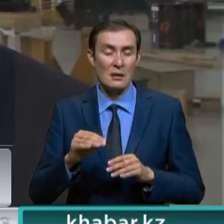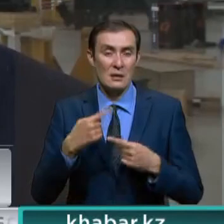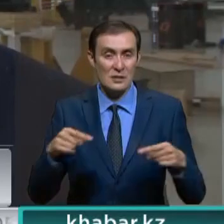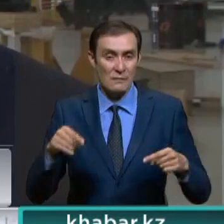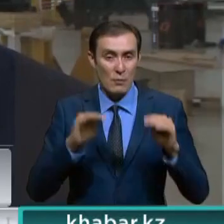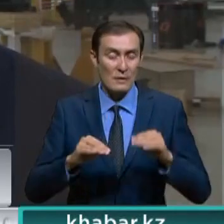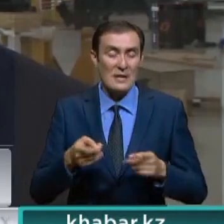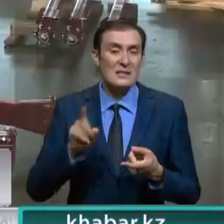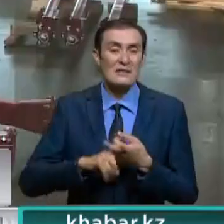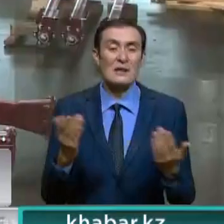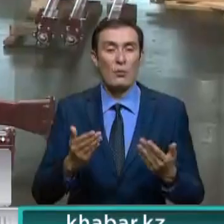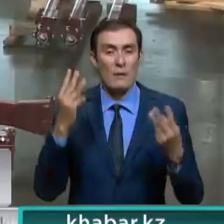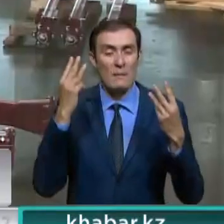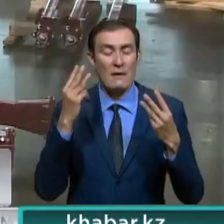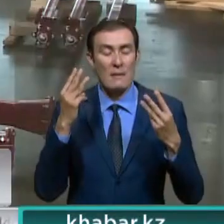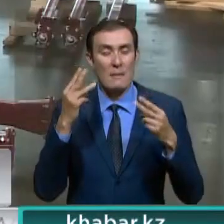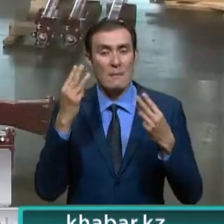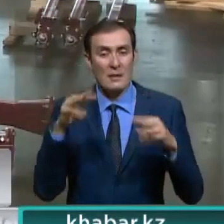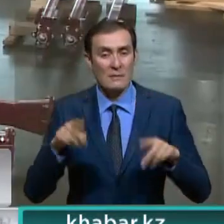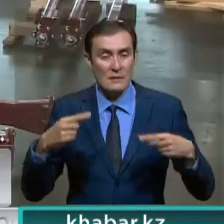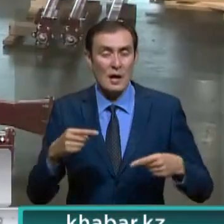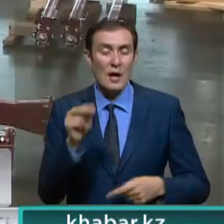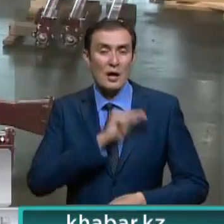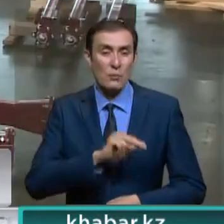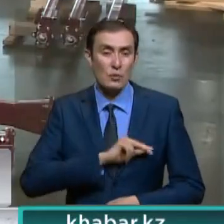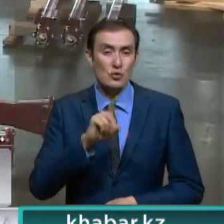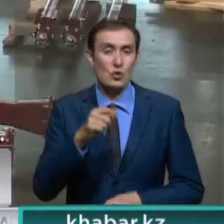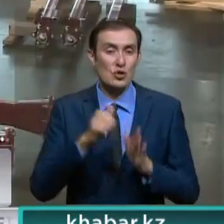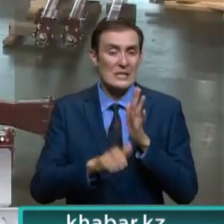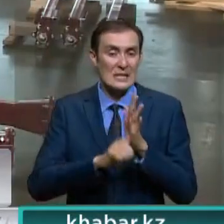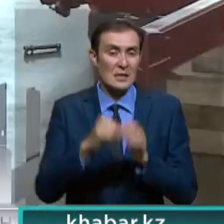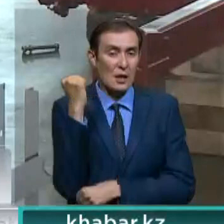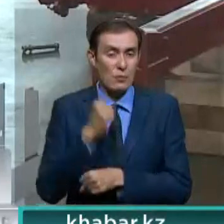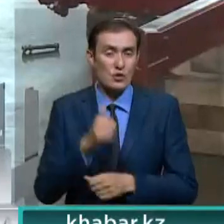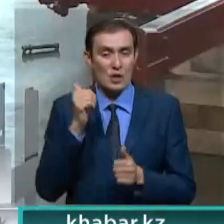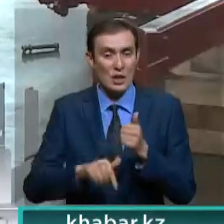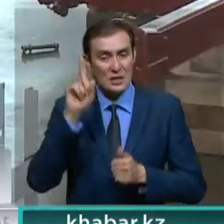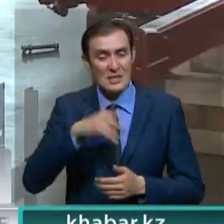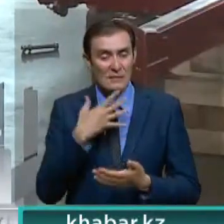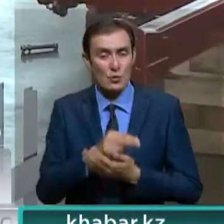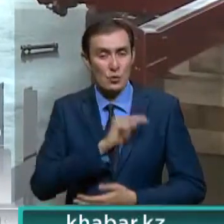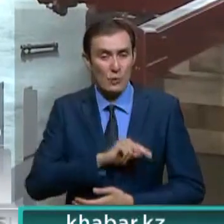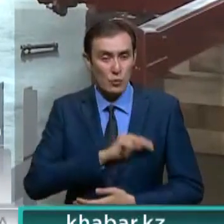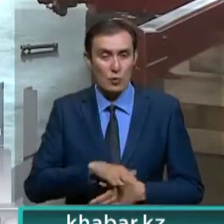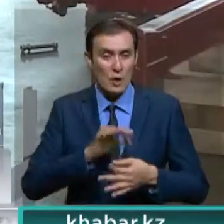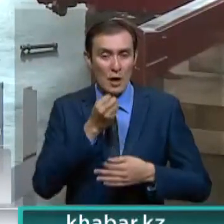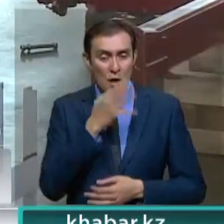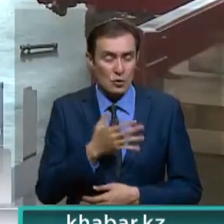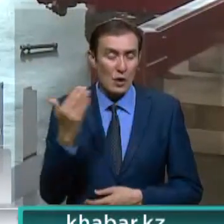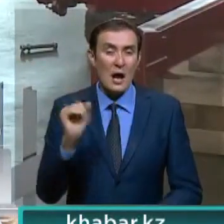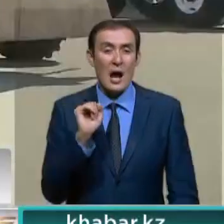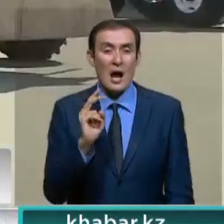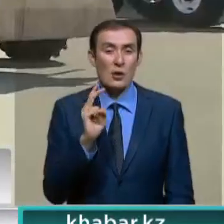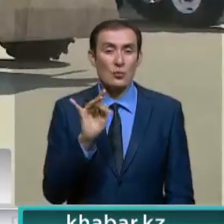зависимости от комплектации комбайна. На предприятии трудится около 160 человек. Каждый из них знает свою работу от и до. Сатыбай